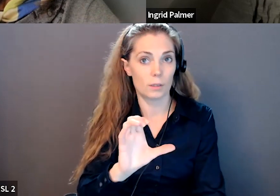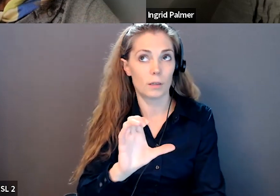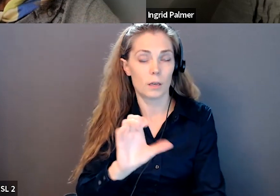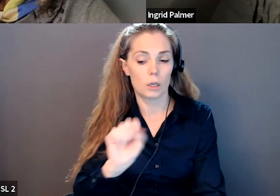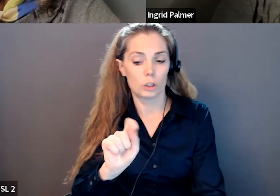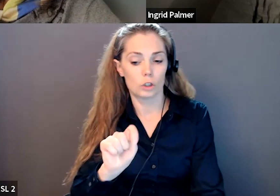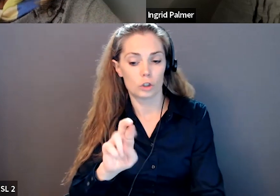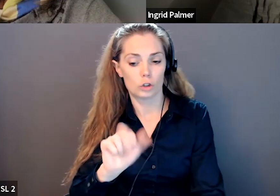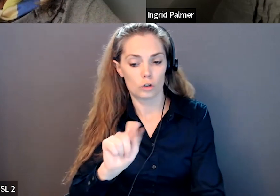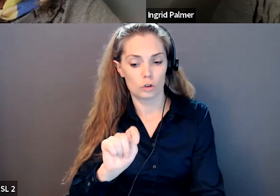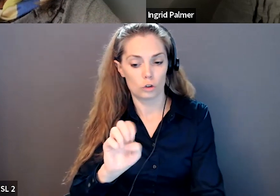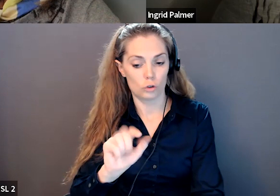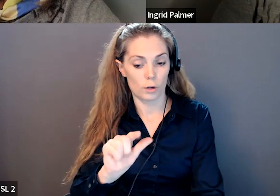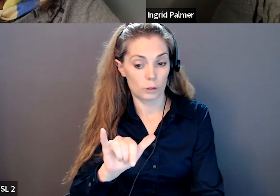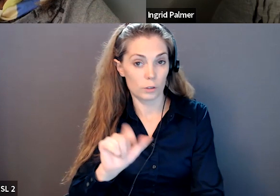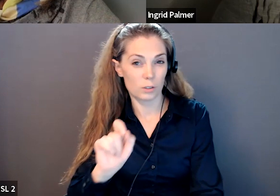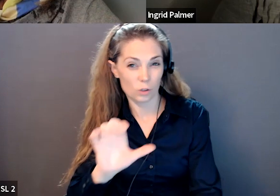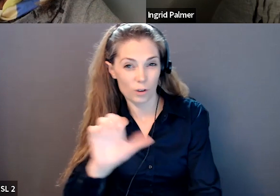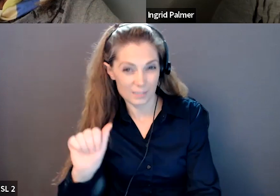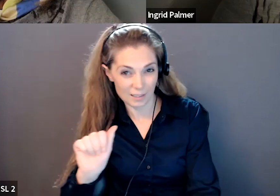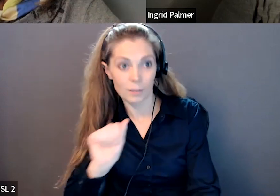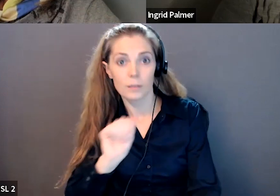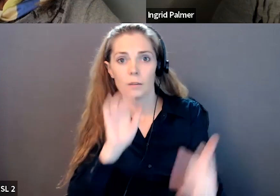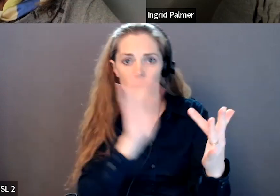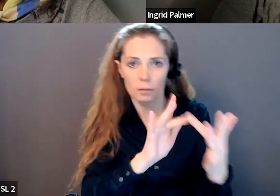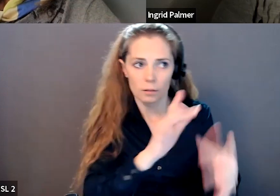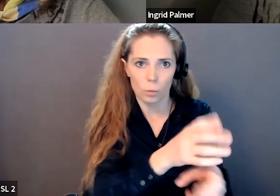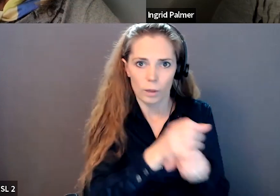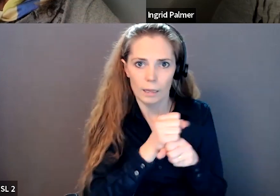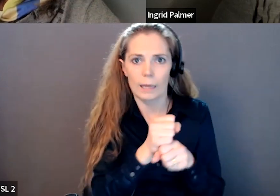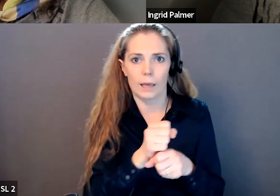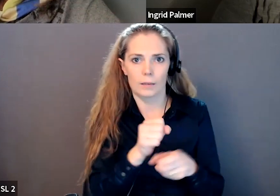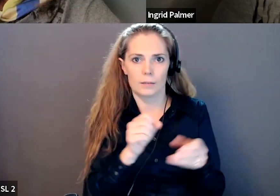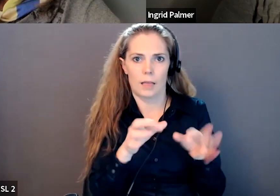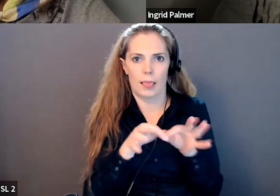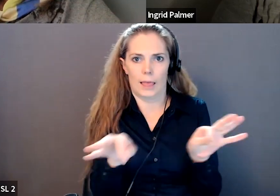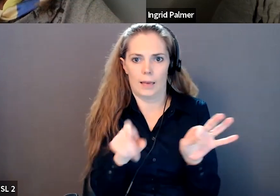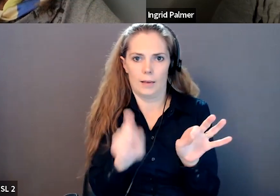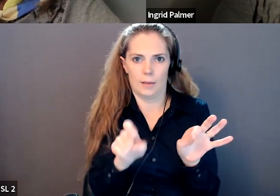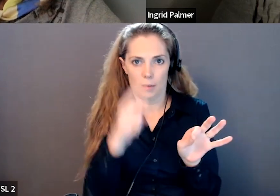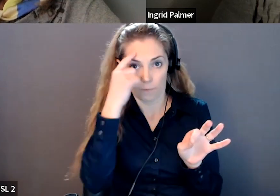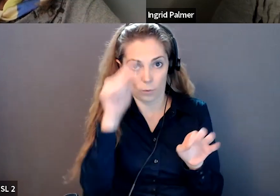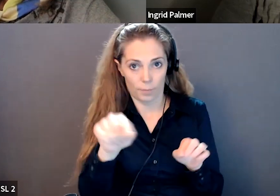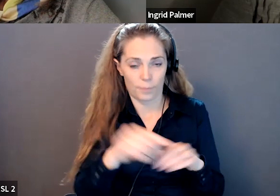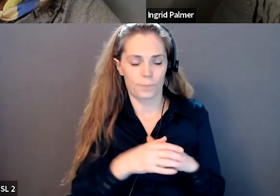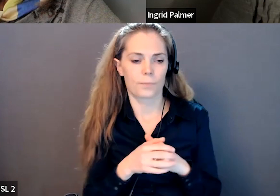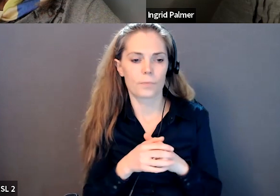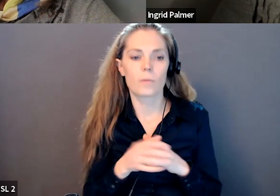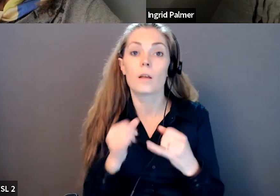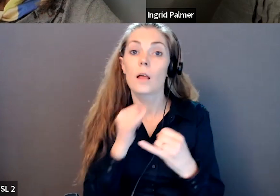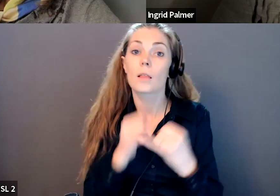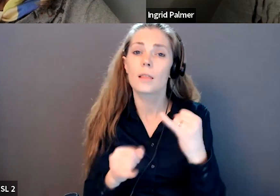info@dwcstrategy.ca. Finally, we'd like to request that you do not tweet about DWC in order to stand